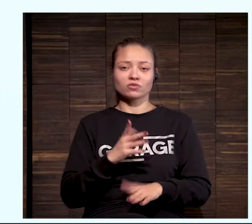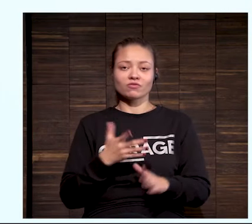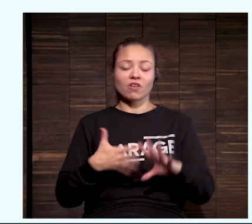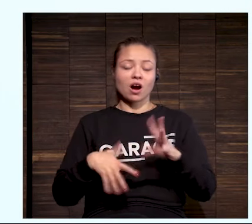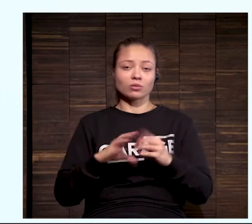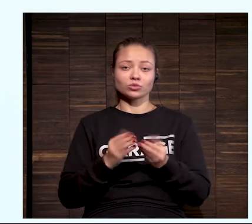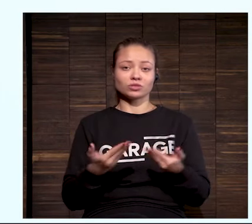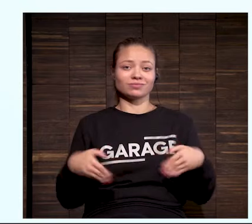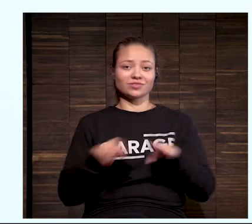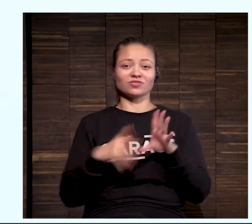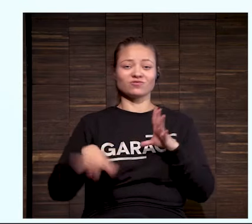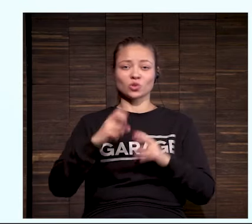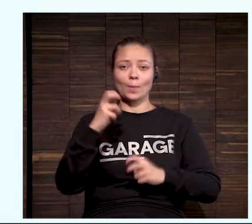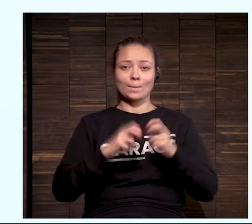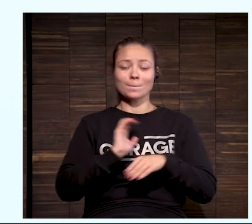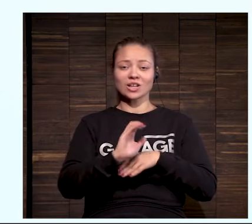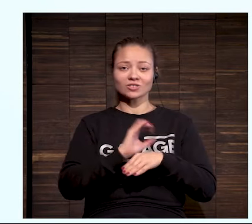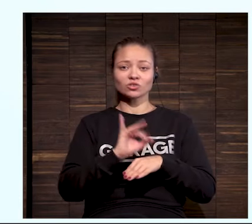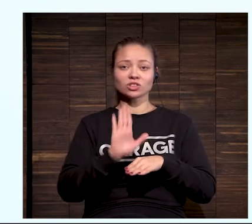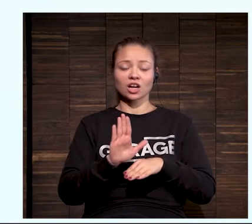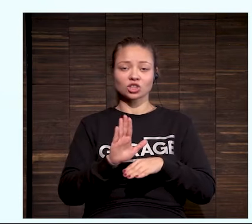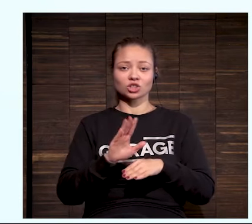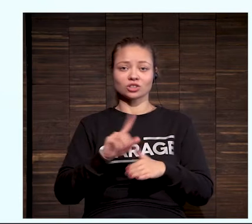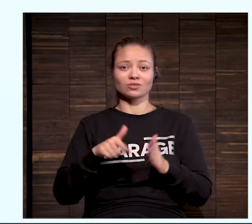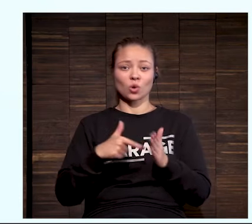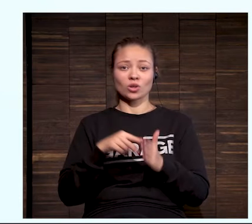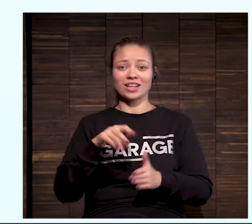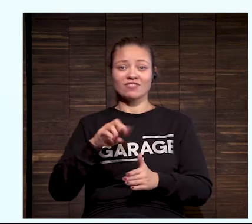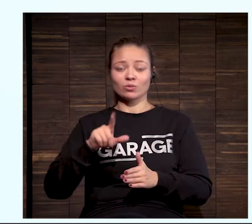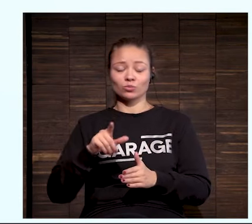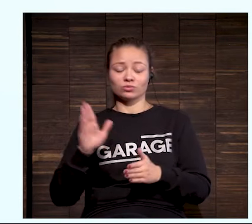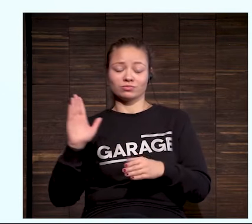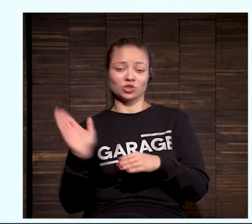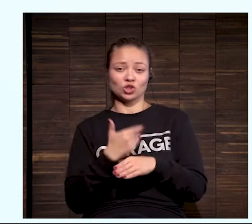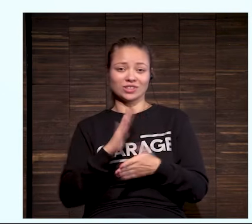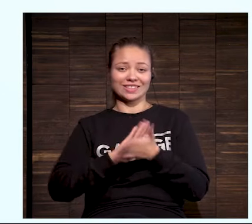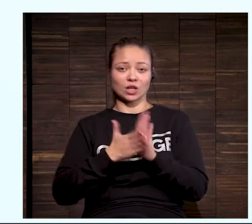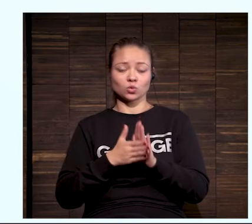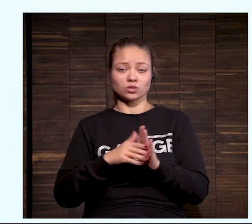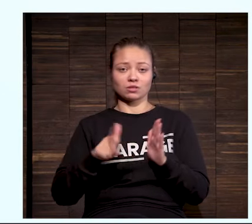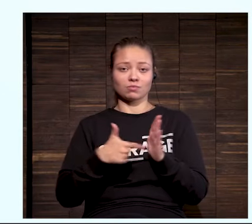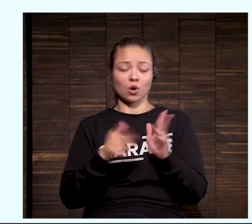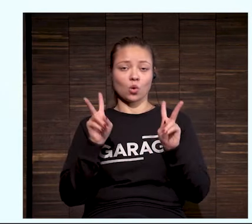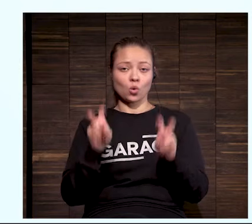закрытие производства и от и даже лишить ливерпуль статься города тем не менее